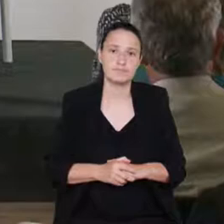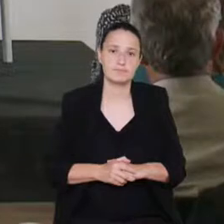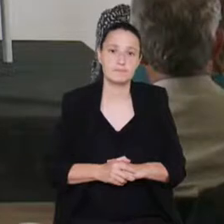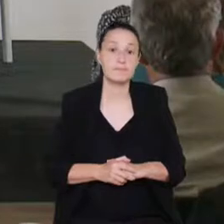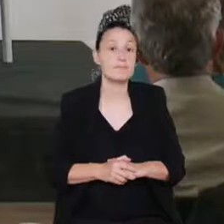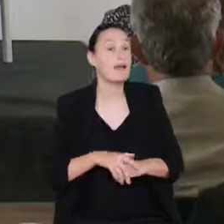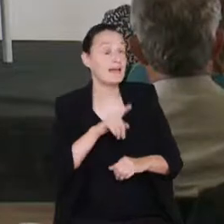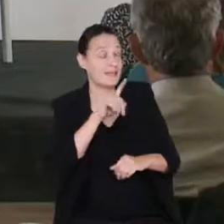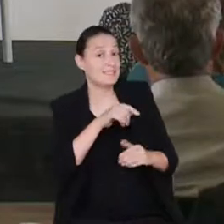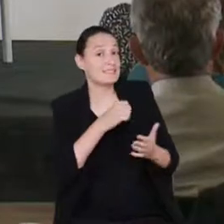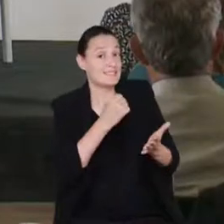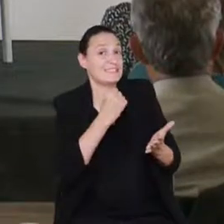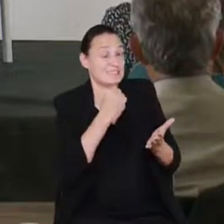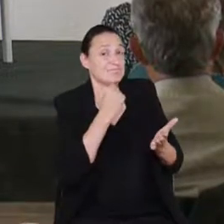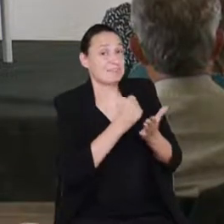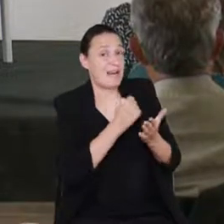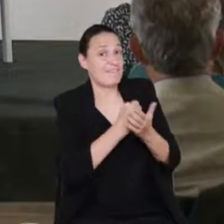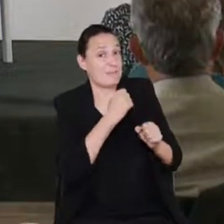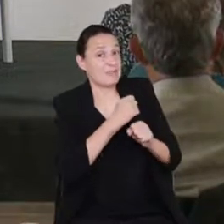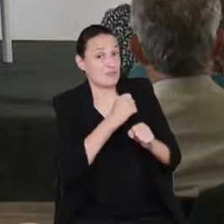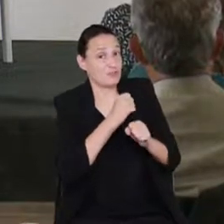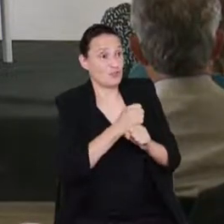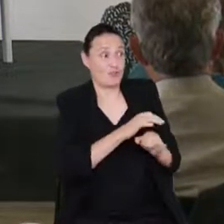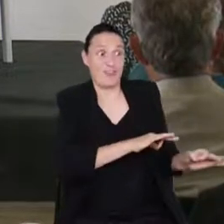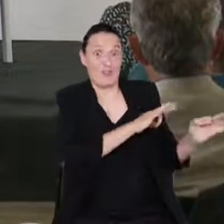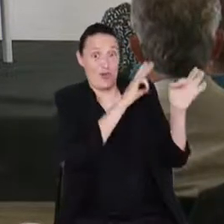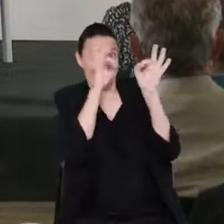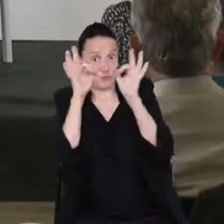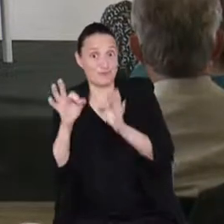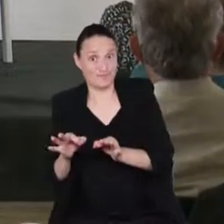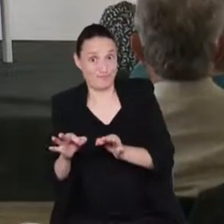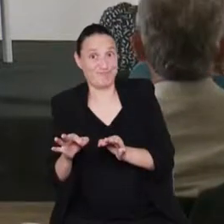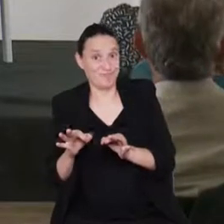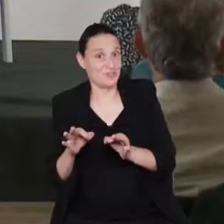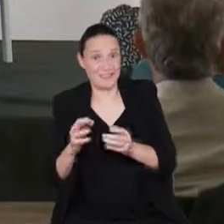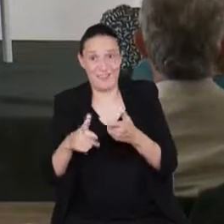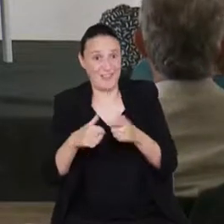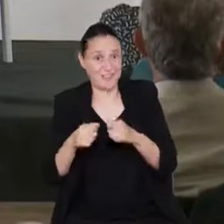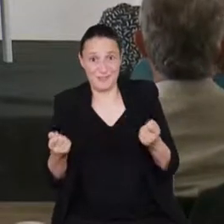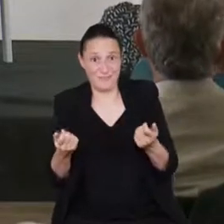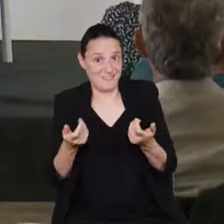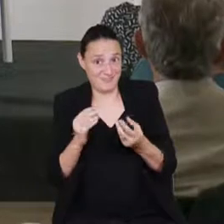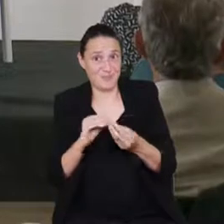Coś z tymi prawami pracowniczymi, to mamy problem do dzisiaj chyba nierozwiązany do końca.